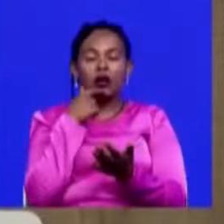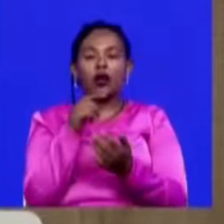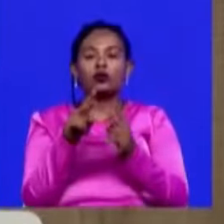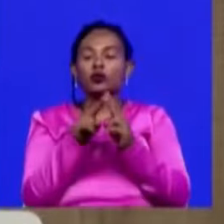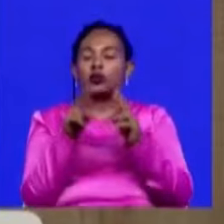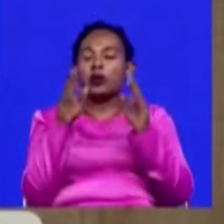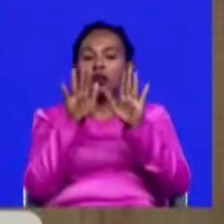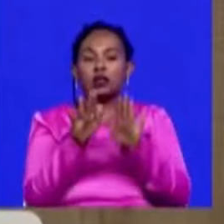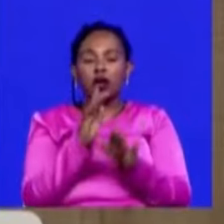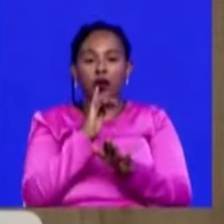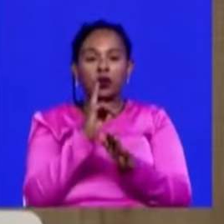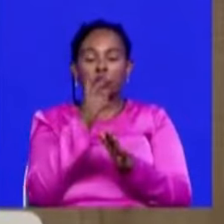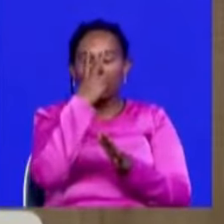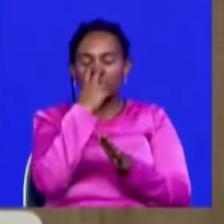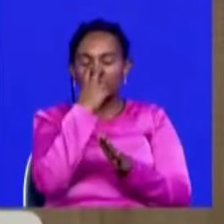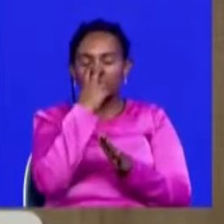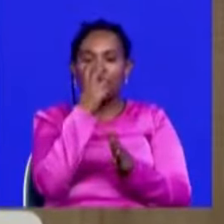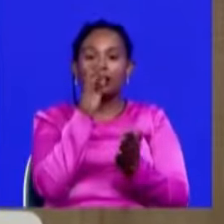ነው። የአይነ ስውራን